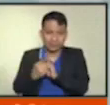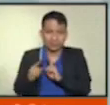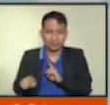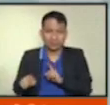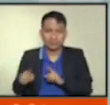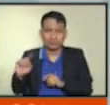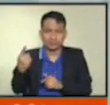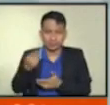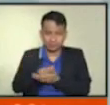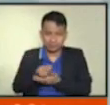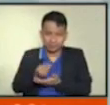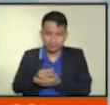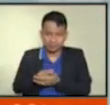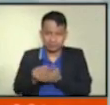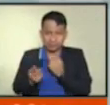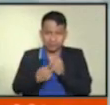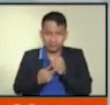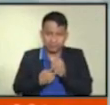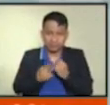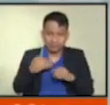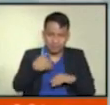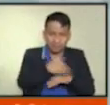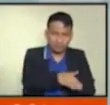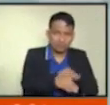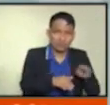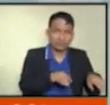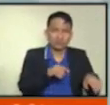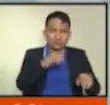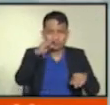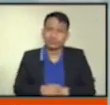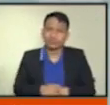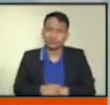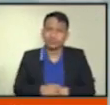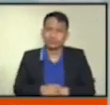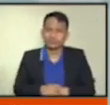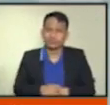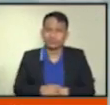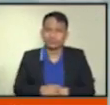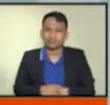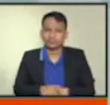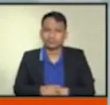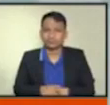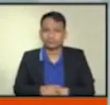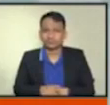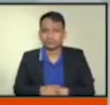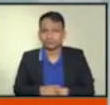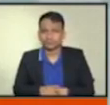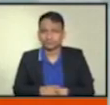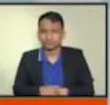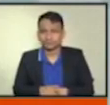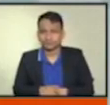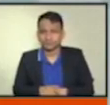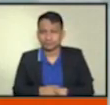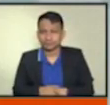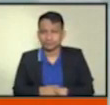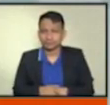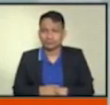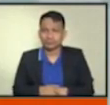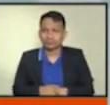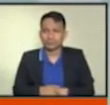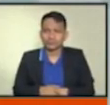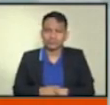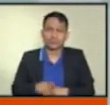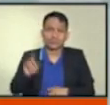ma'am yung mga pera na imbis na pinadala mo kay Marcore, pinadala mo na lang sa mga anak mo? Eh, hindi naman po ako nagkulang sa kanila. Kaya nga